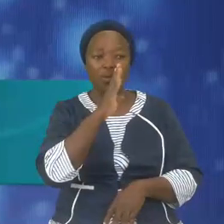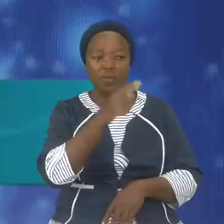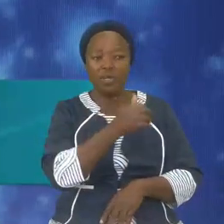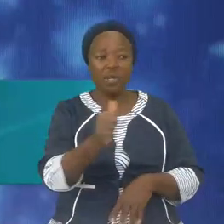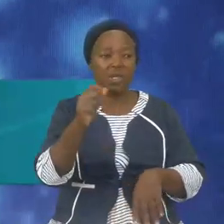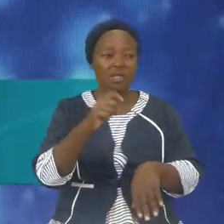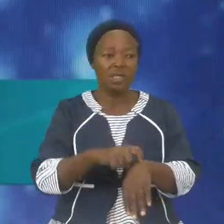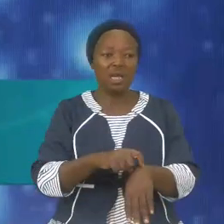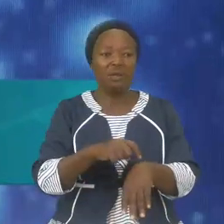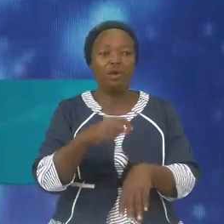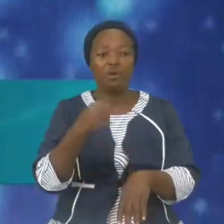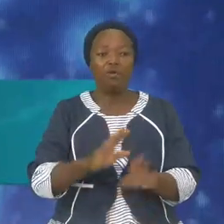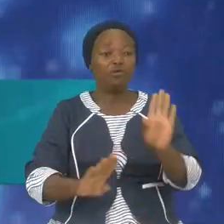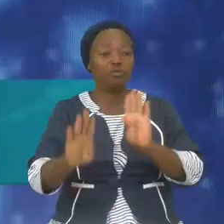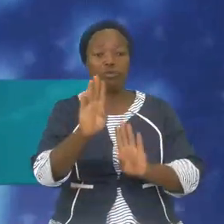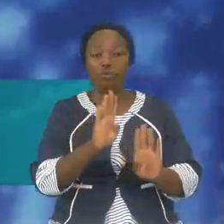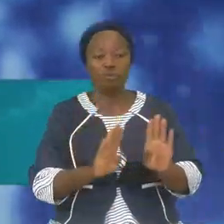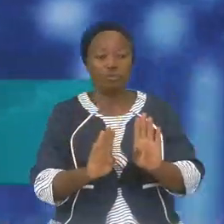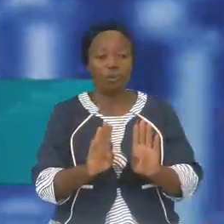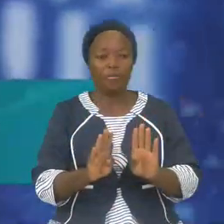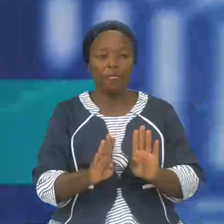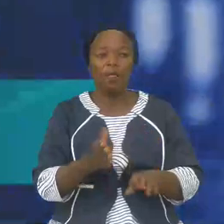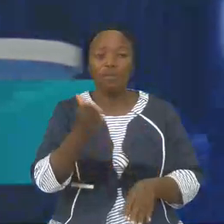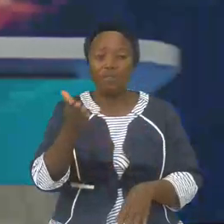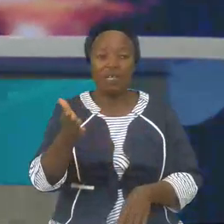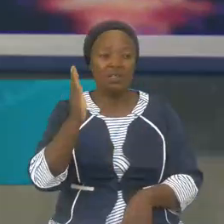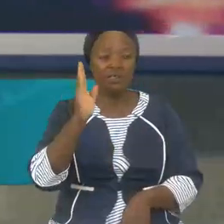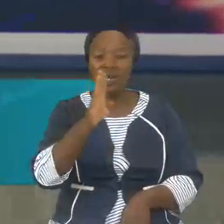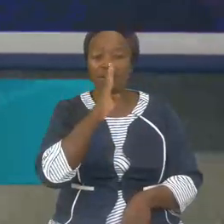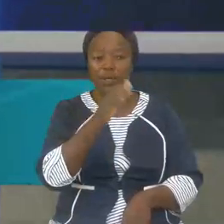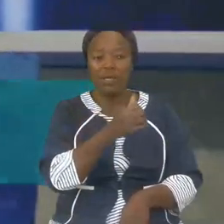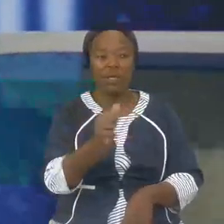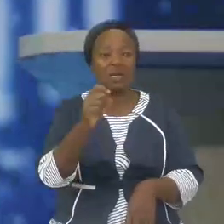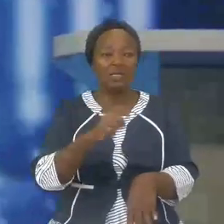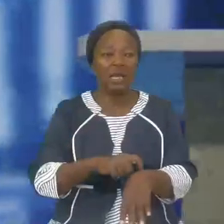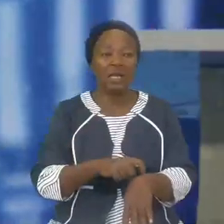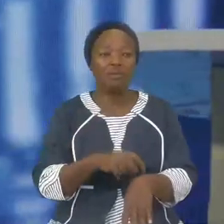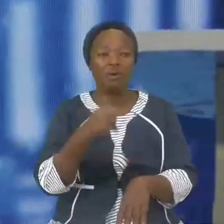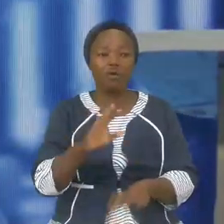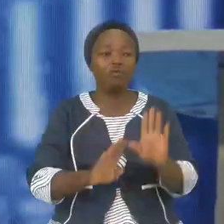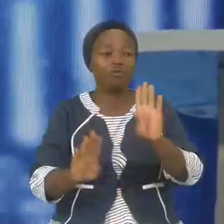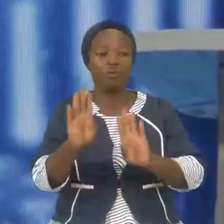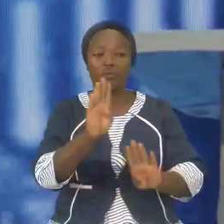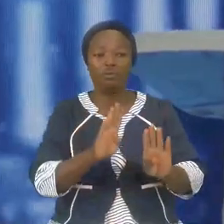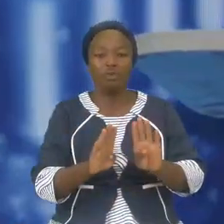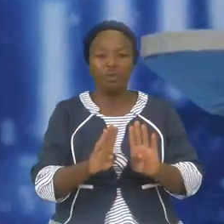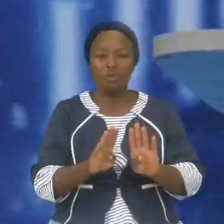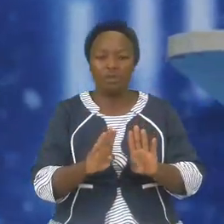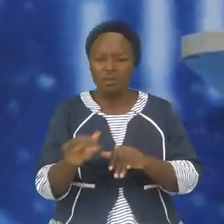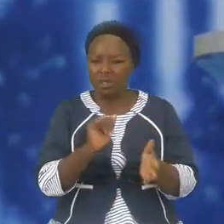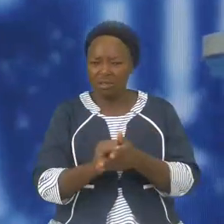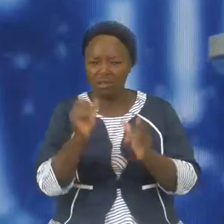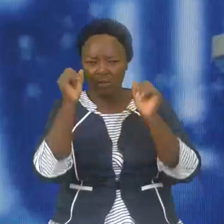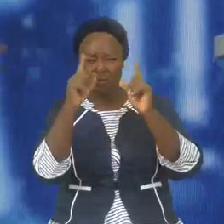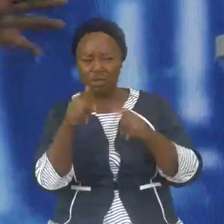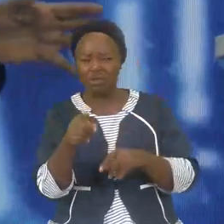sera une époque de détresse. Ce sera une époque de détresse. Est-ce que